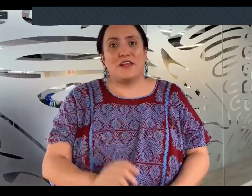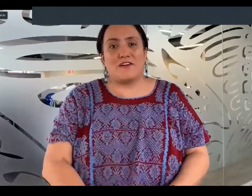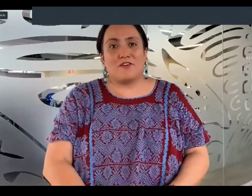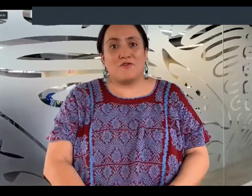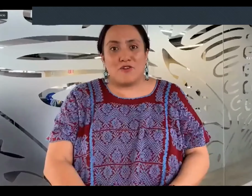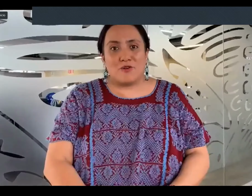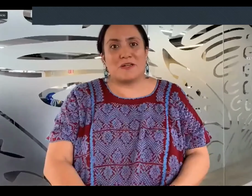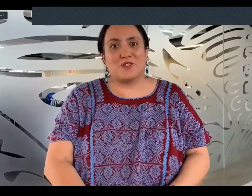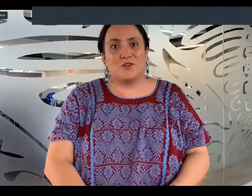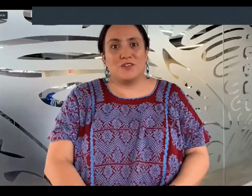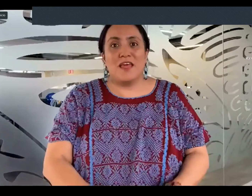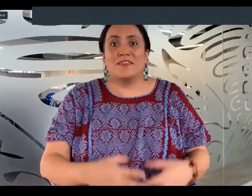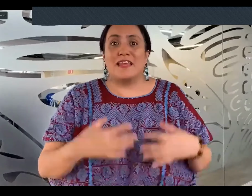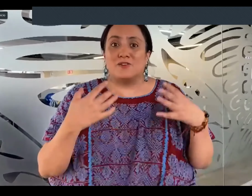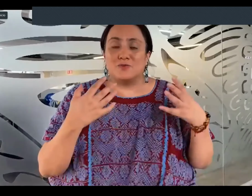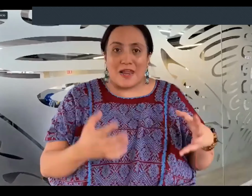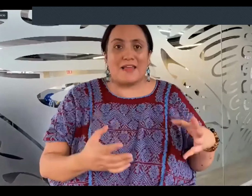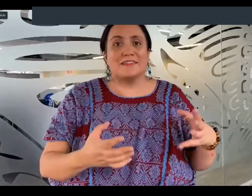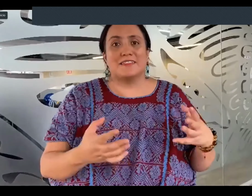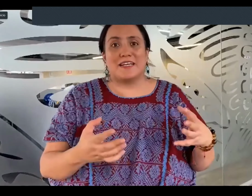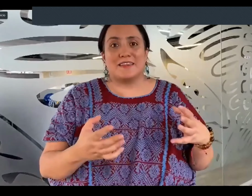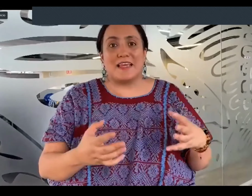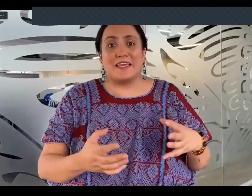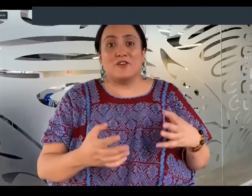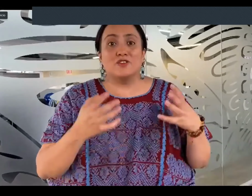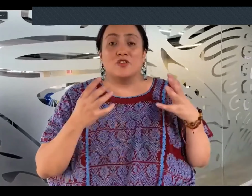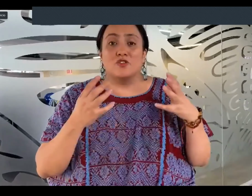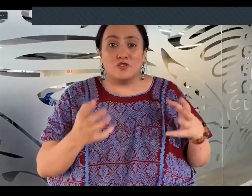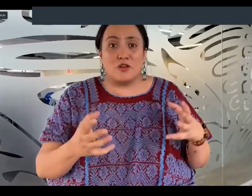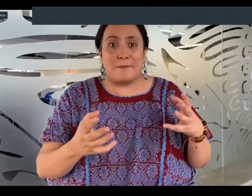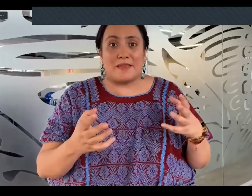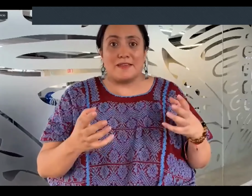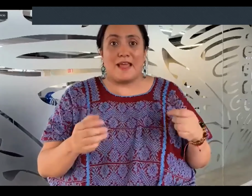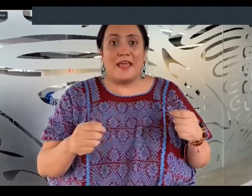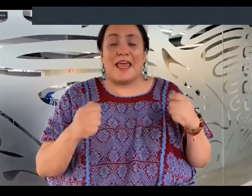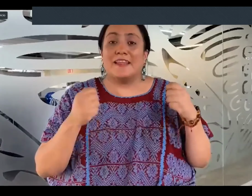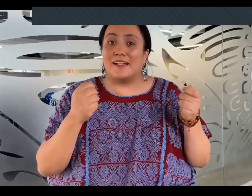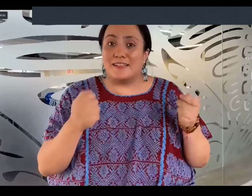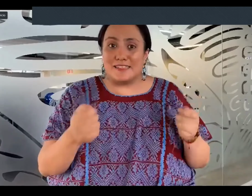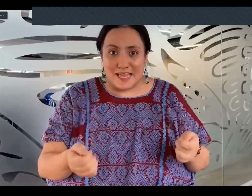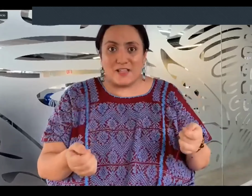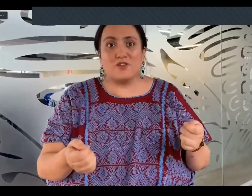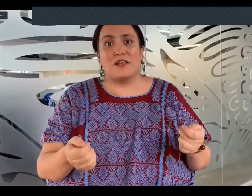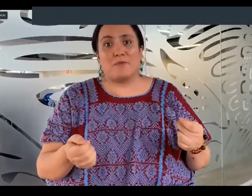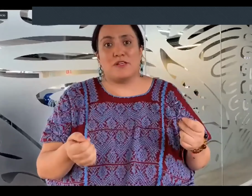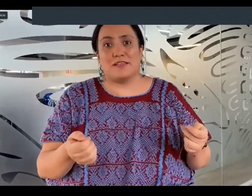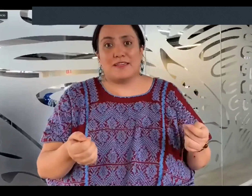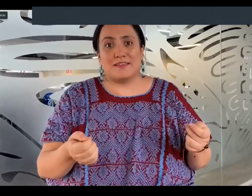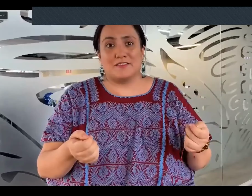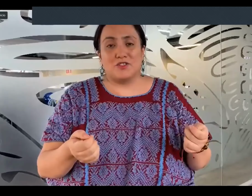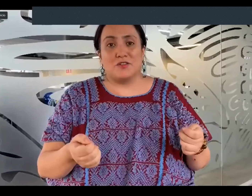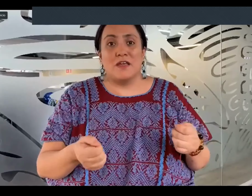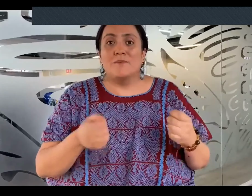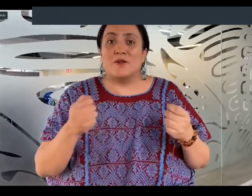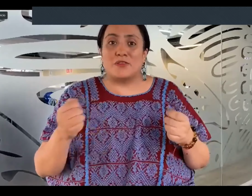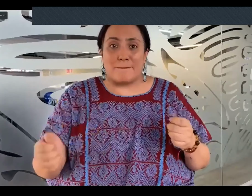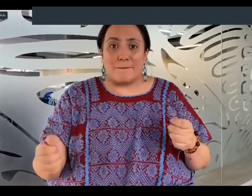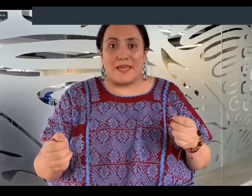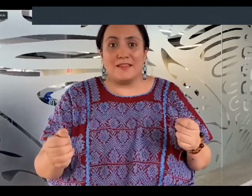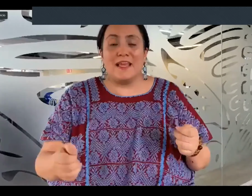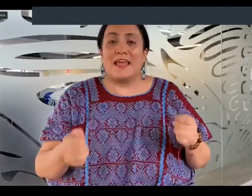Nous avons besoin de faire de ces personnes-là et faire qu'elles